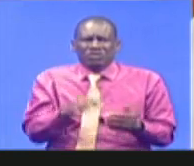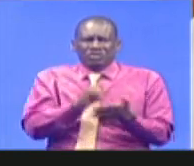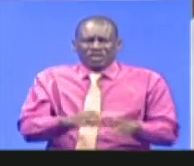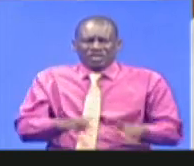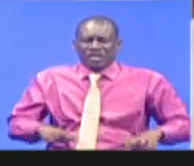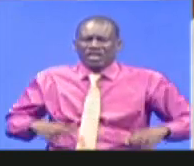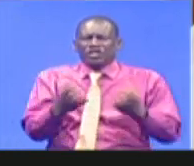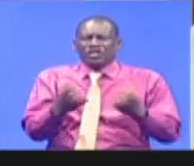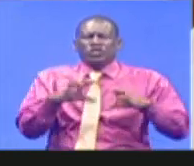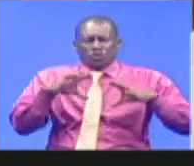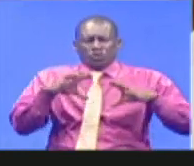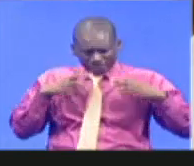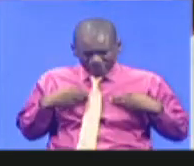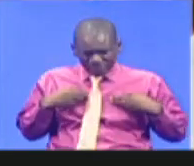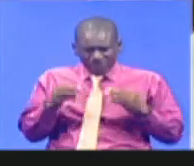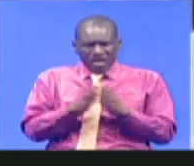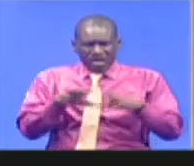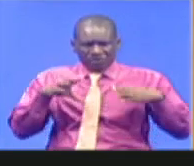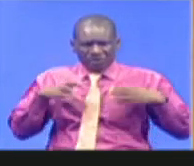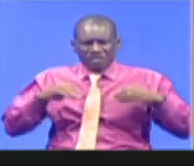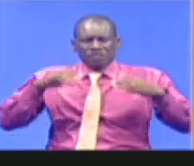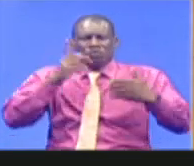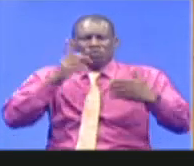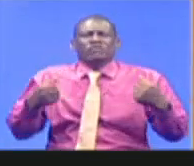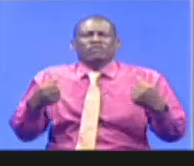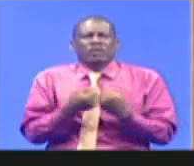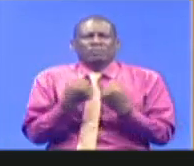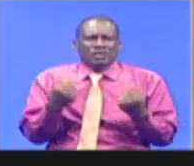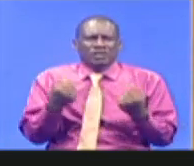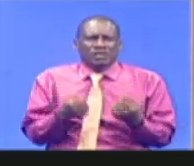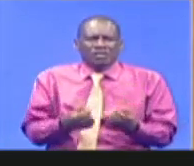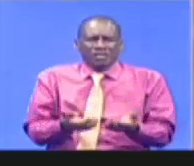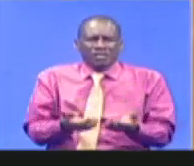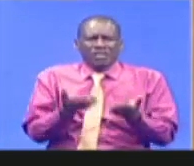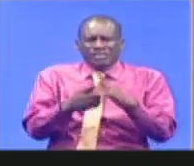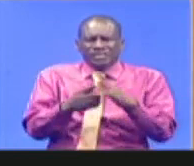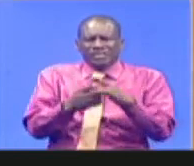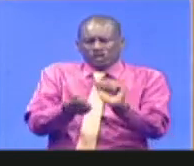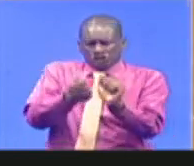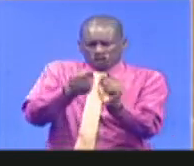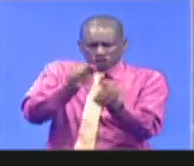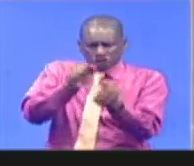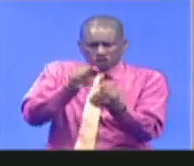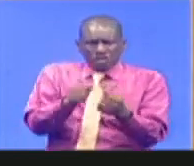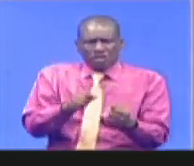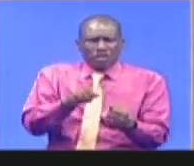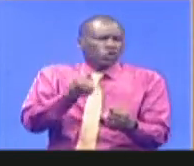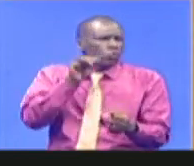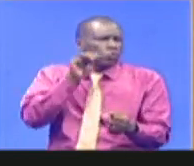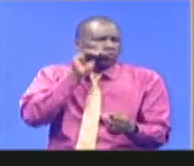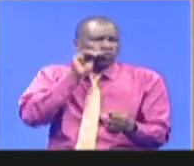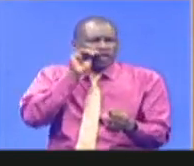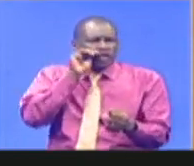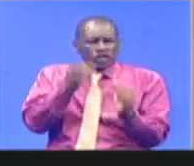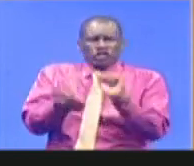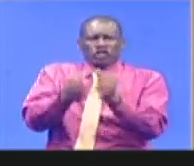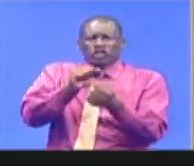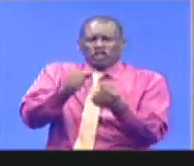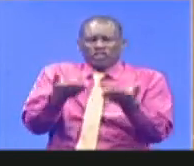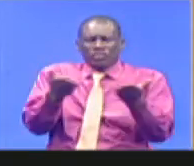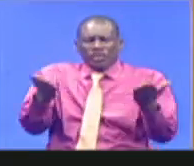uikubali na ukubali vile kumetokea. Kidogo mambo yakaanza kubadilika, mudi akabadilisha maneno